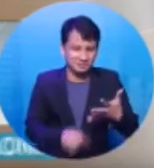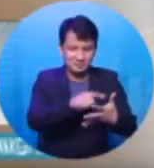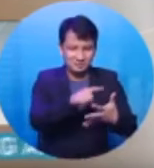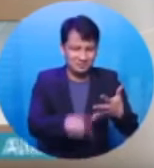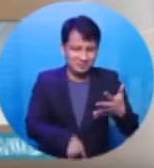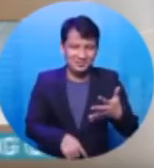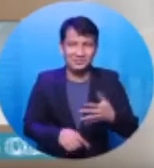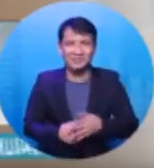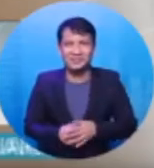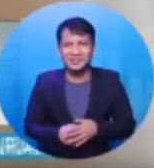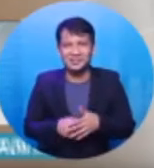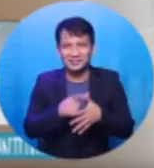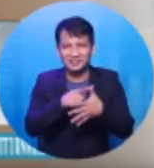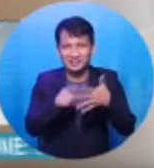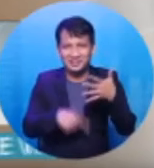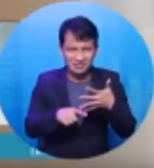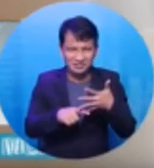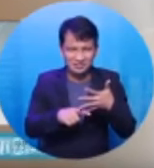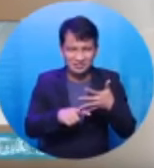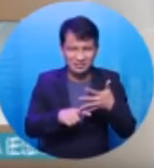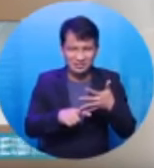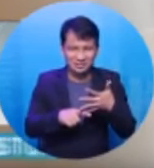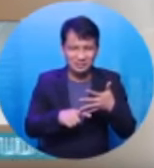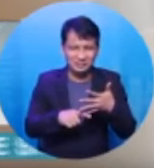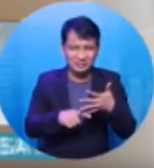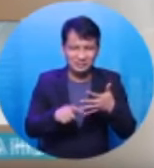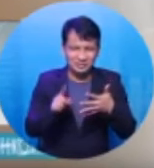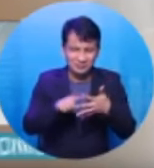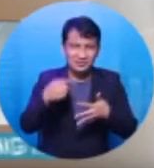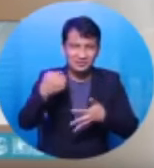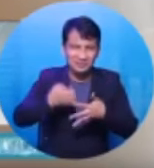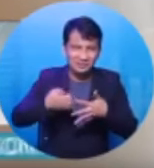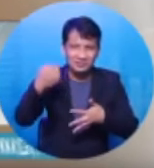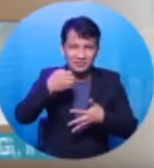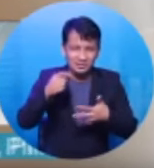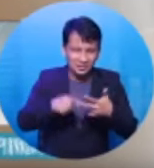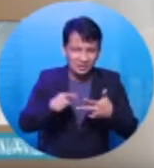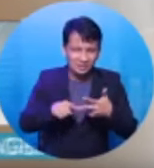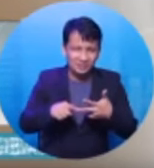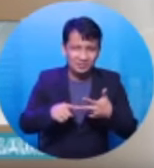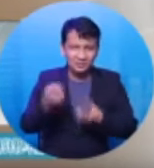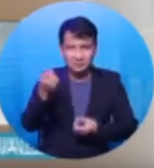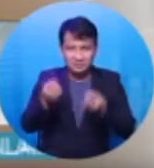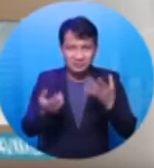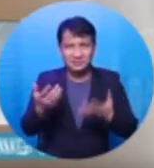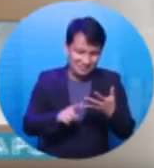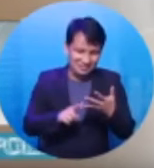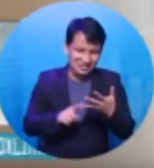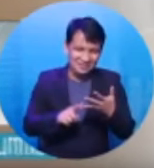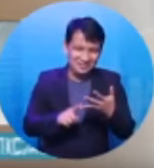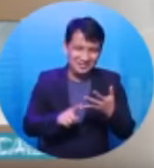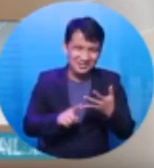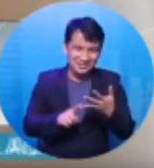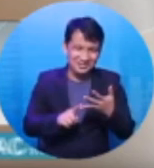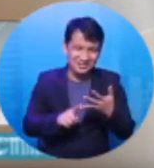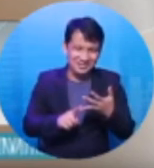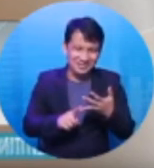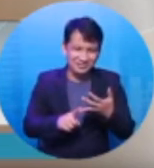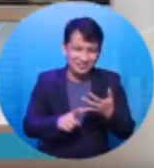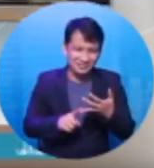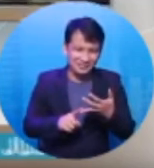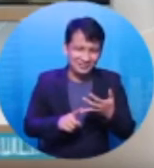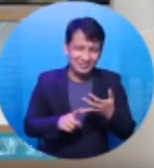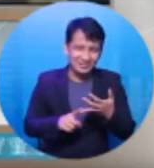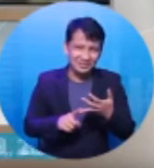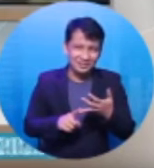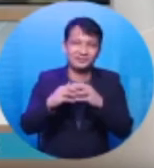pong trabaho ng limang naniligaw? Pwede malaman? May engineer. Engineer? Tapos may driver din. Driver? Tapos